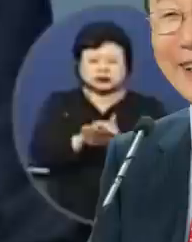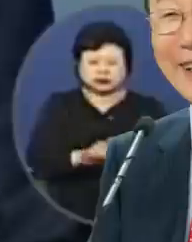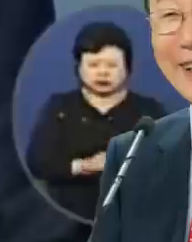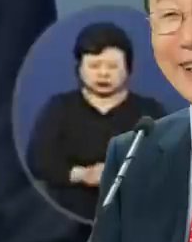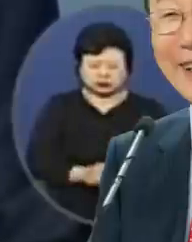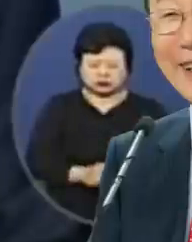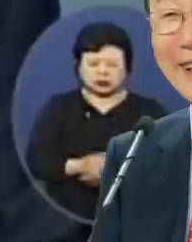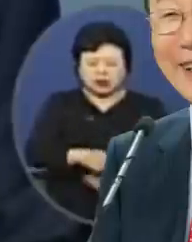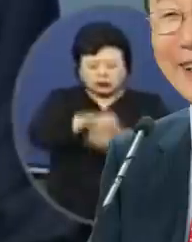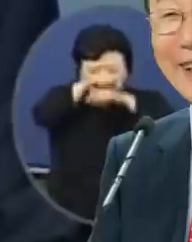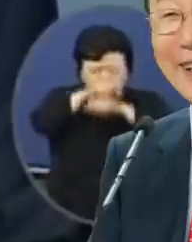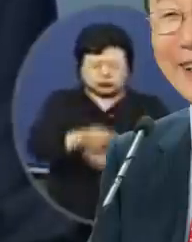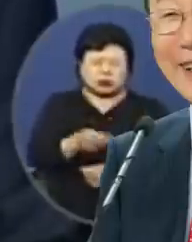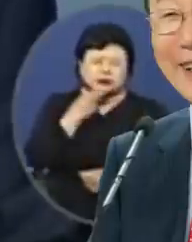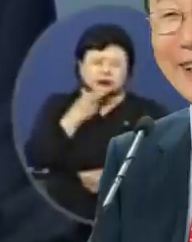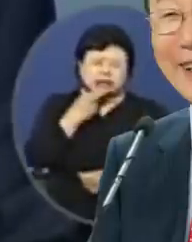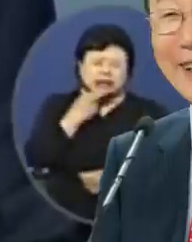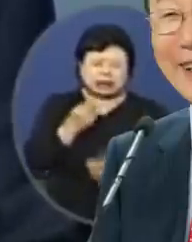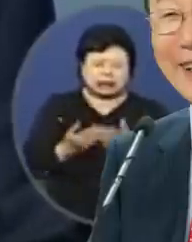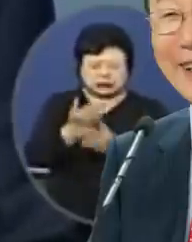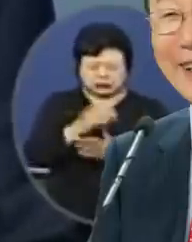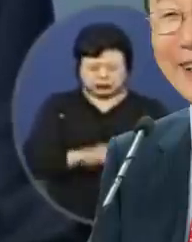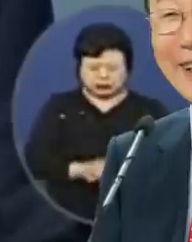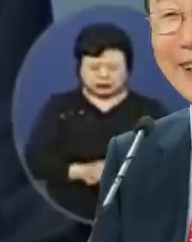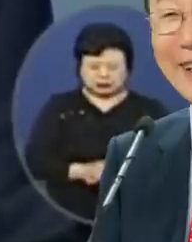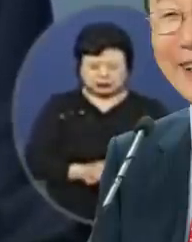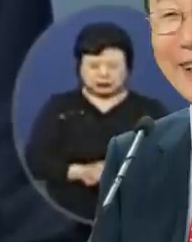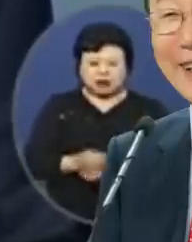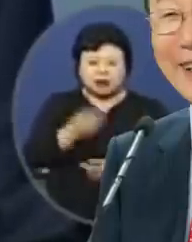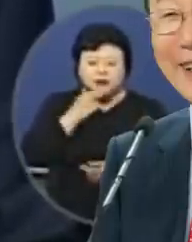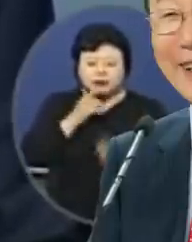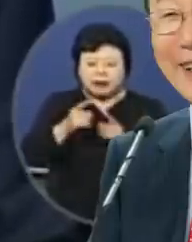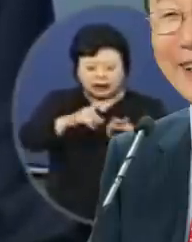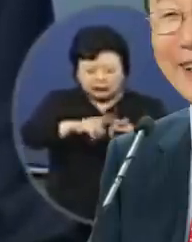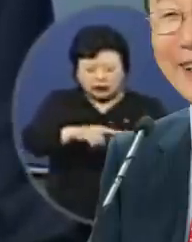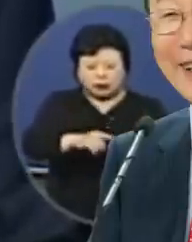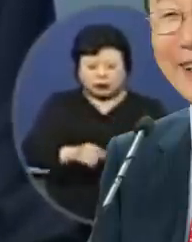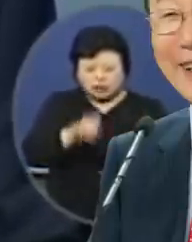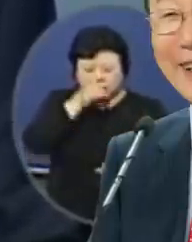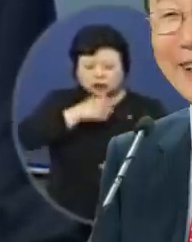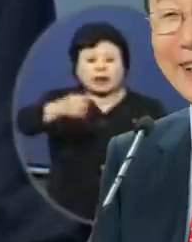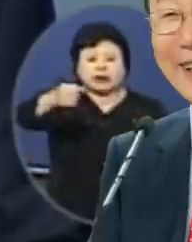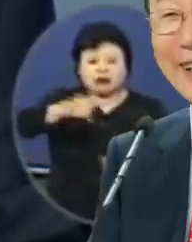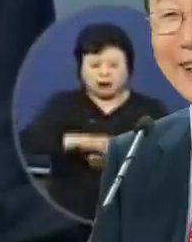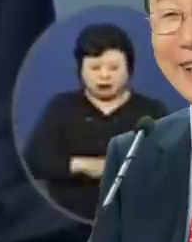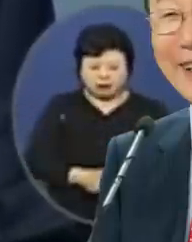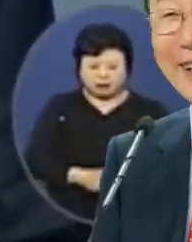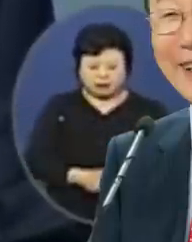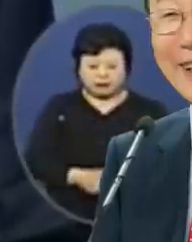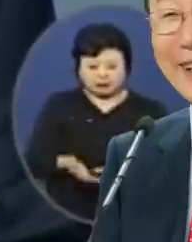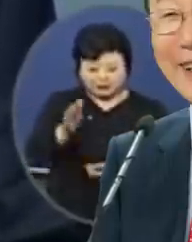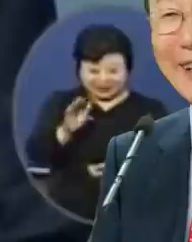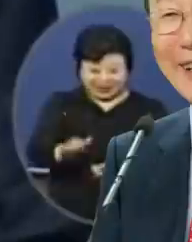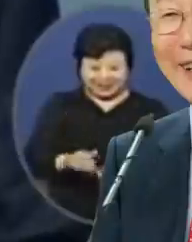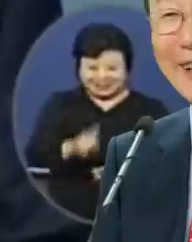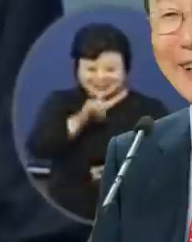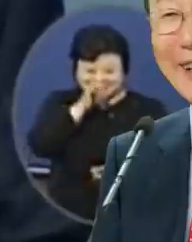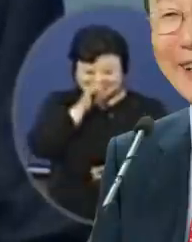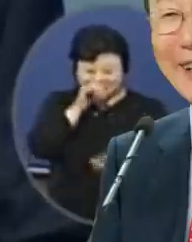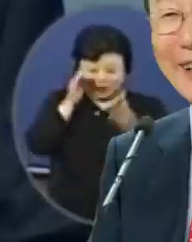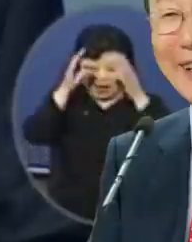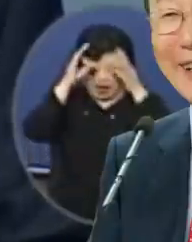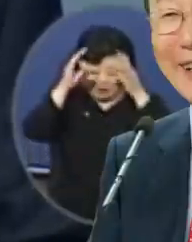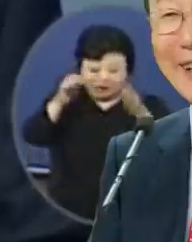모여 태산같이 없는 것이 모여오는 것입니다. 없다고 말하는 사람은 있는 것까지도 빼앗기는 것입니다. 그러나 있는 것을